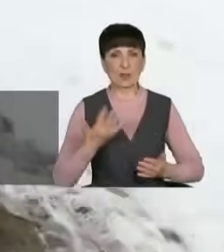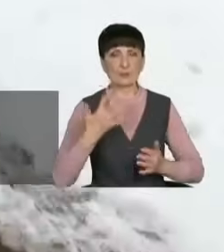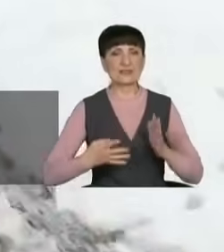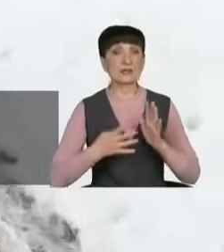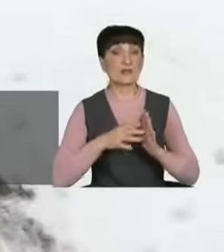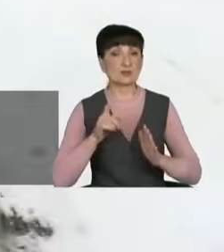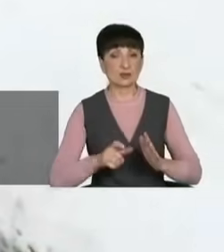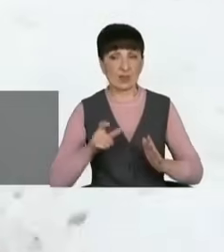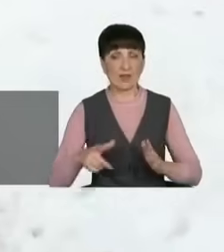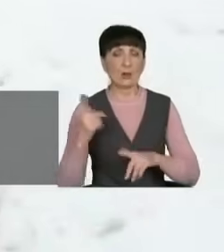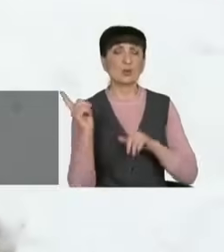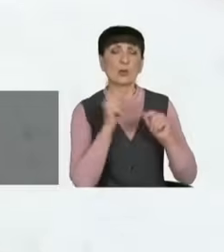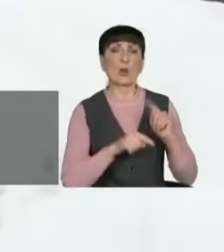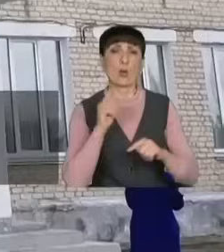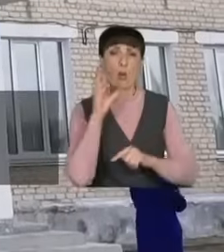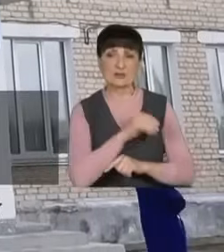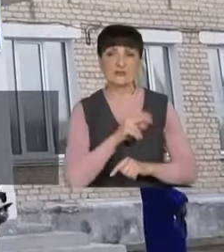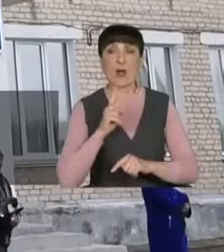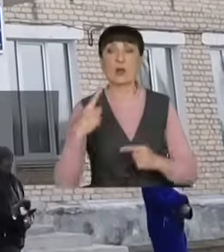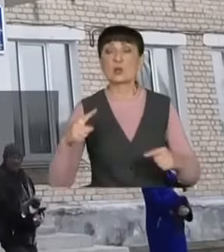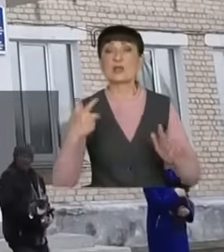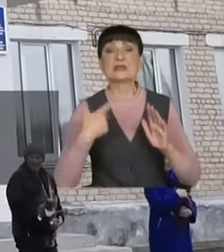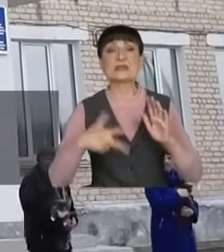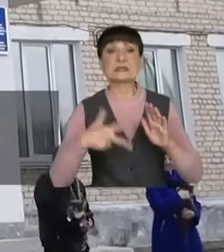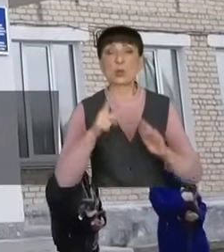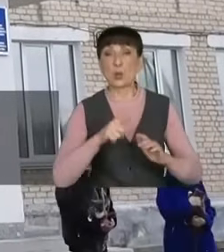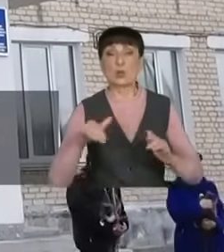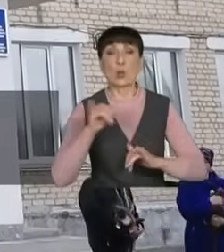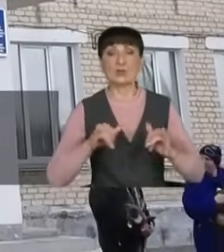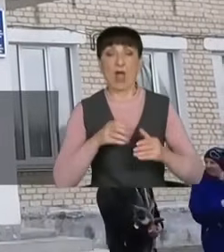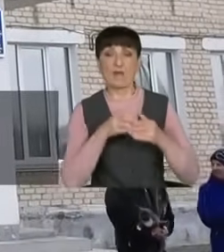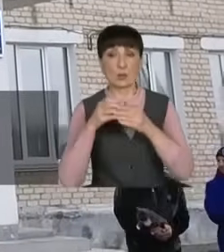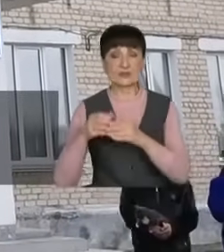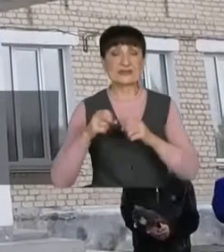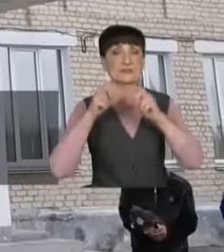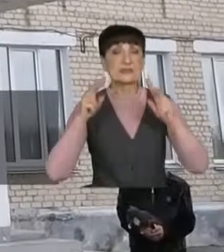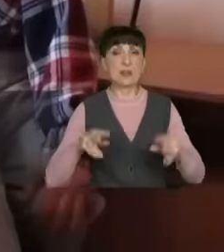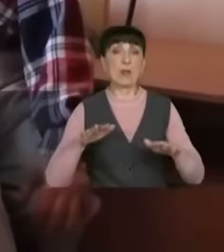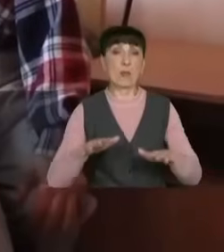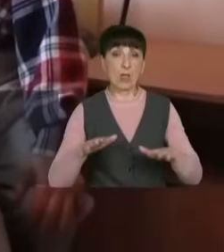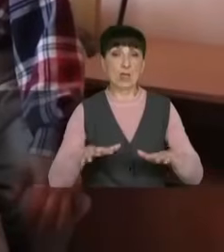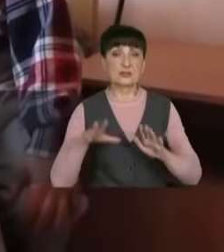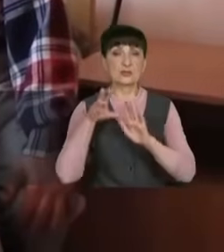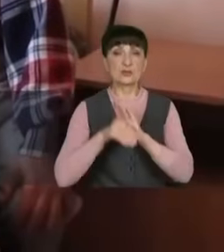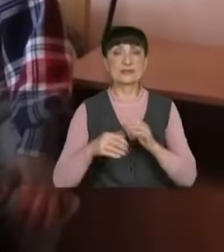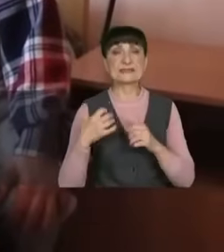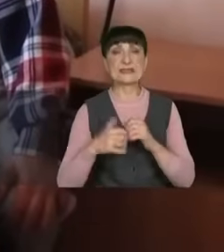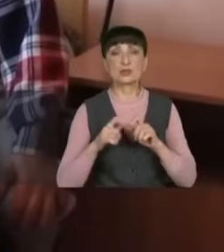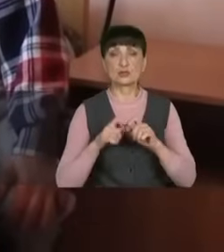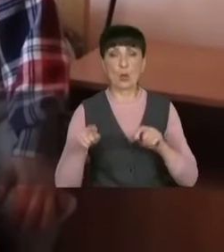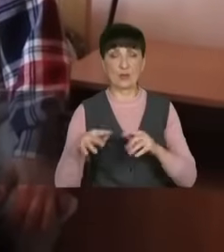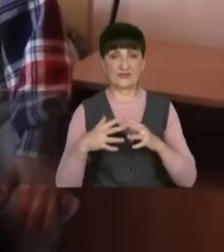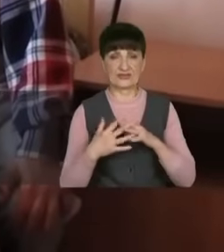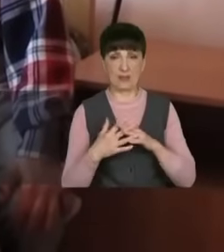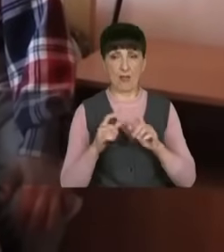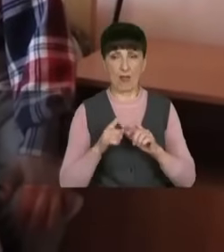59 человек. Кто-то уехал к родственникам, а остальным 30 жителям пришлось эвакуироваться в специальный пункт, расположенный в средней школе того же села.